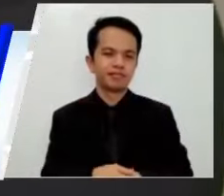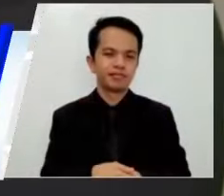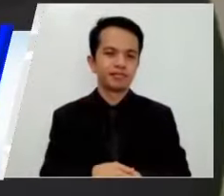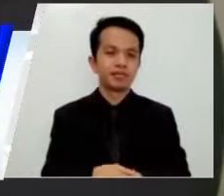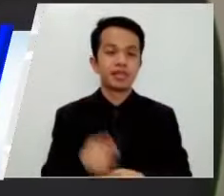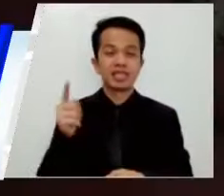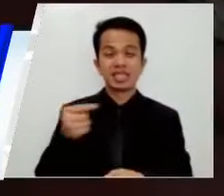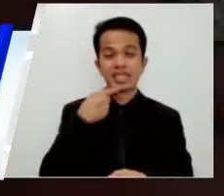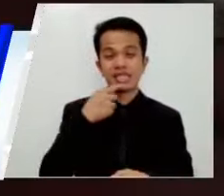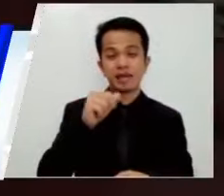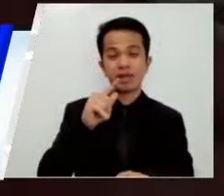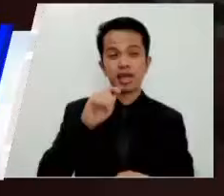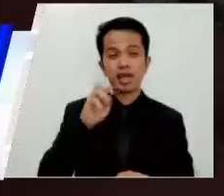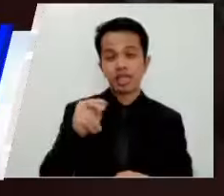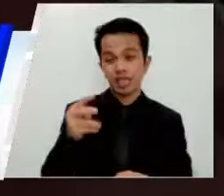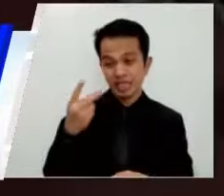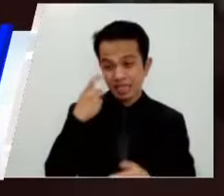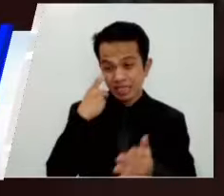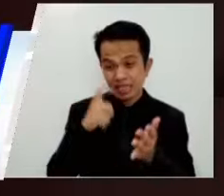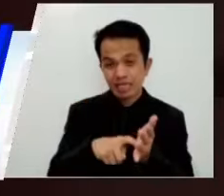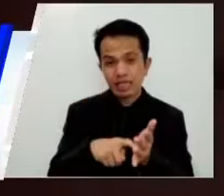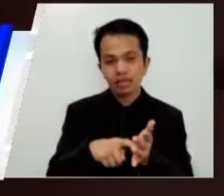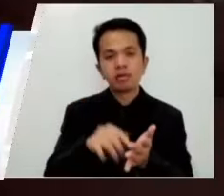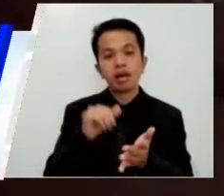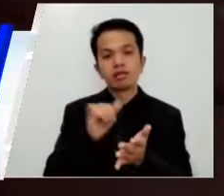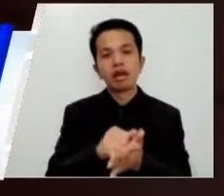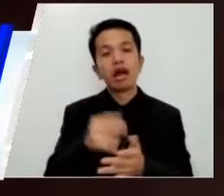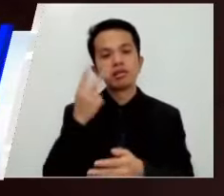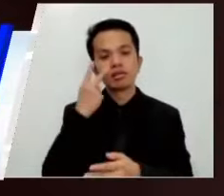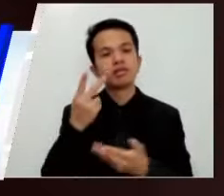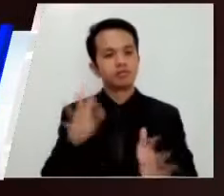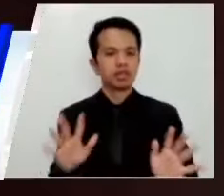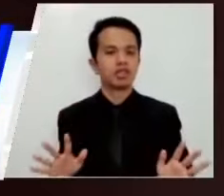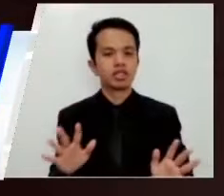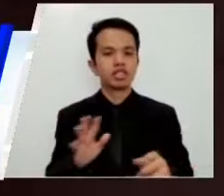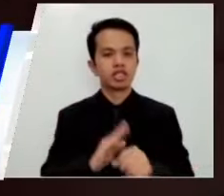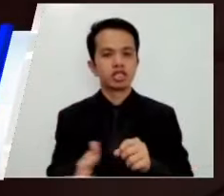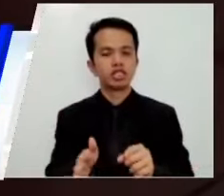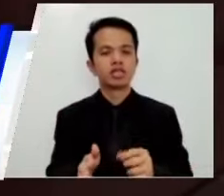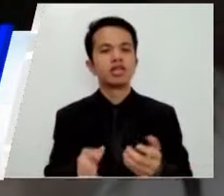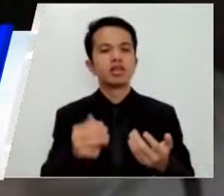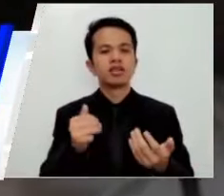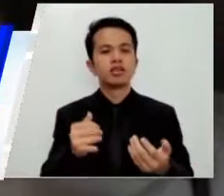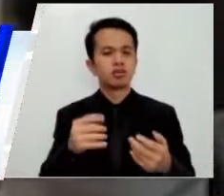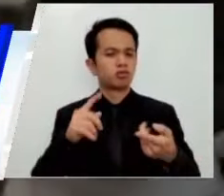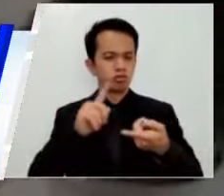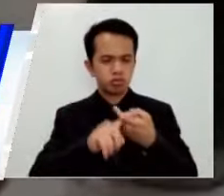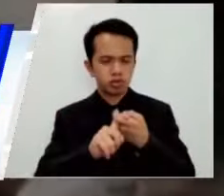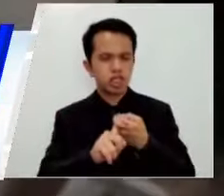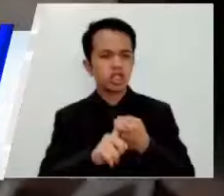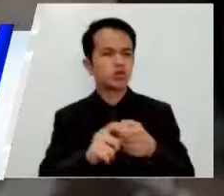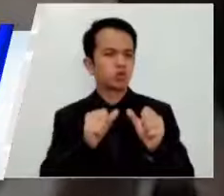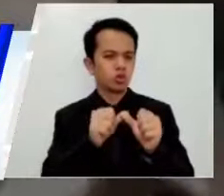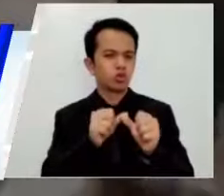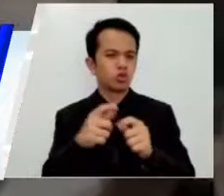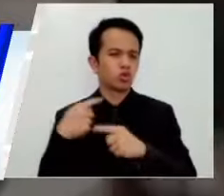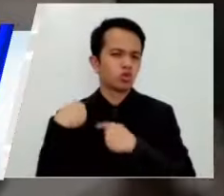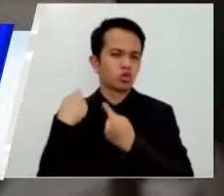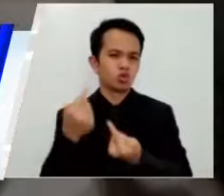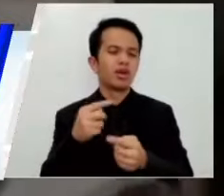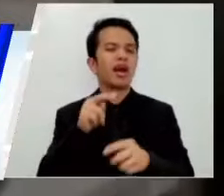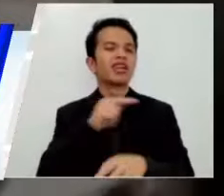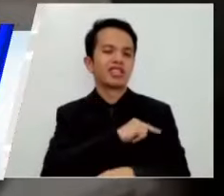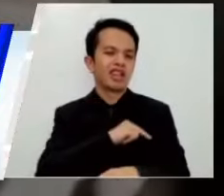Alden, what you see is what you get. Hindi rin nawala ang friendship nila ni Catherine sa mga nagdaang taon, kaya natural lang sila sa isa't